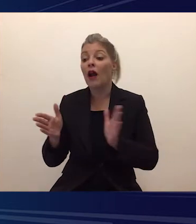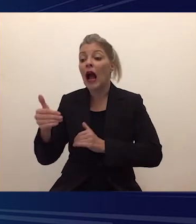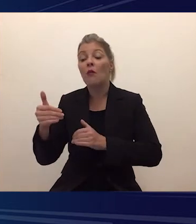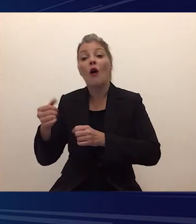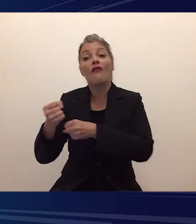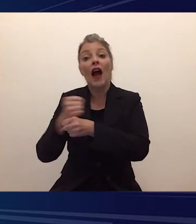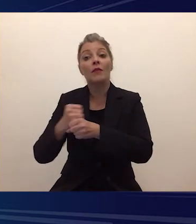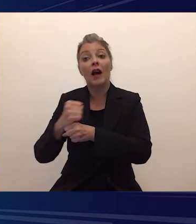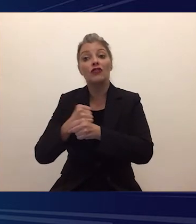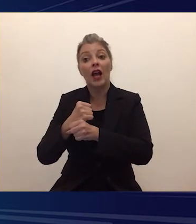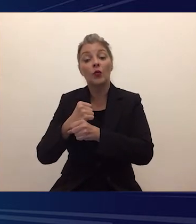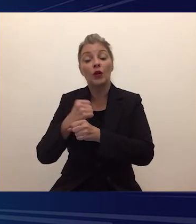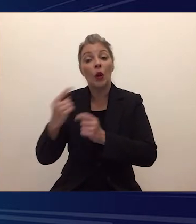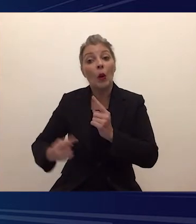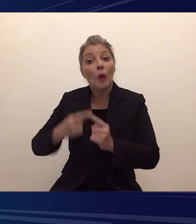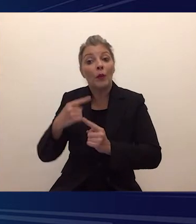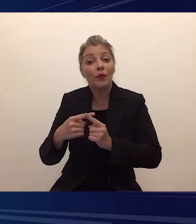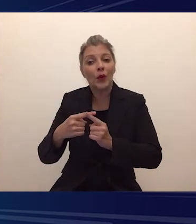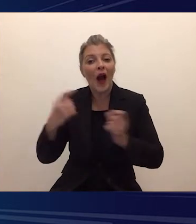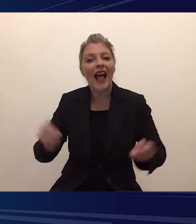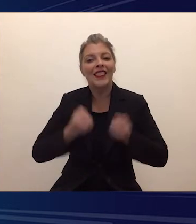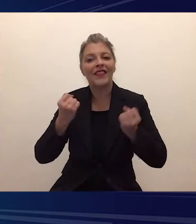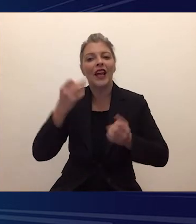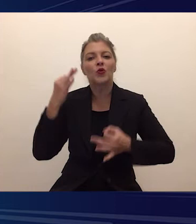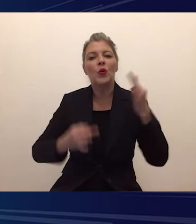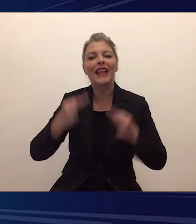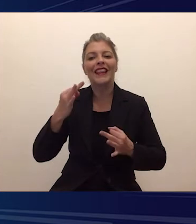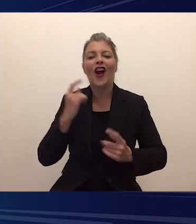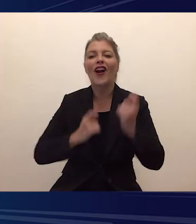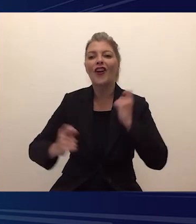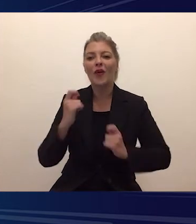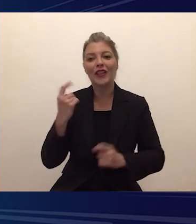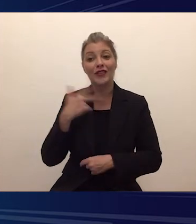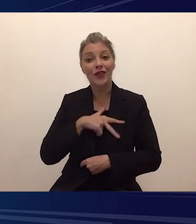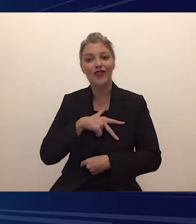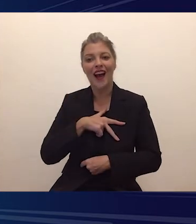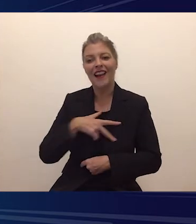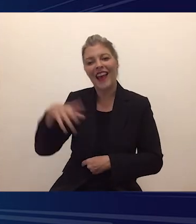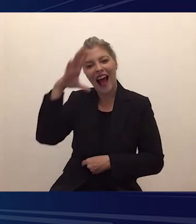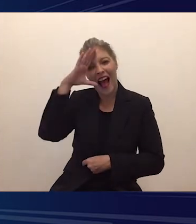farmaceutico e l'attività giuridica, economica e sociale dell'Ateneo di Catanzaro.